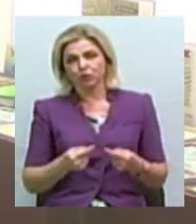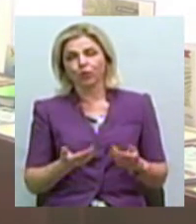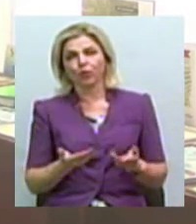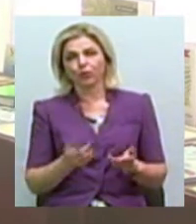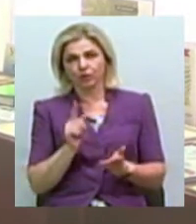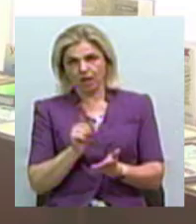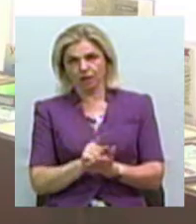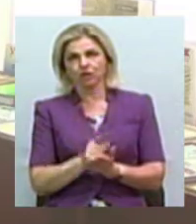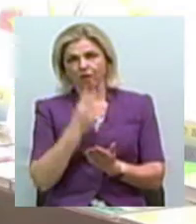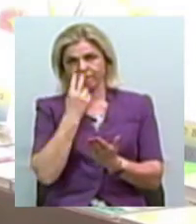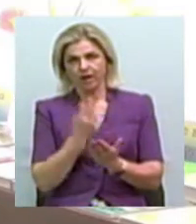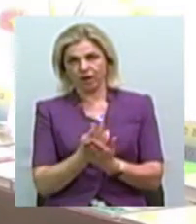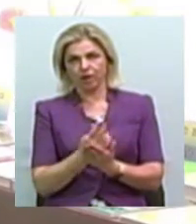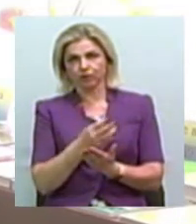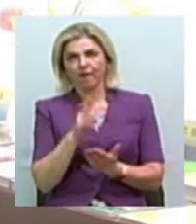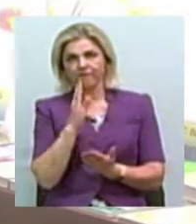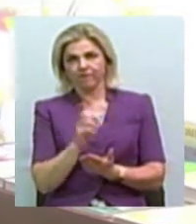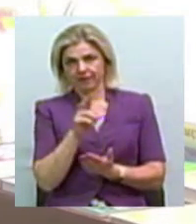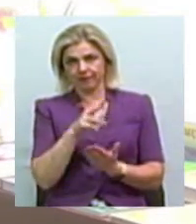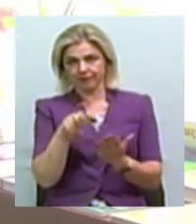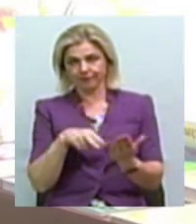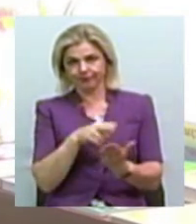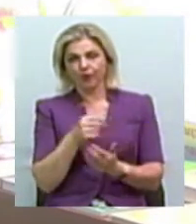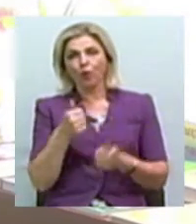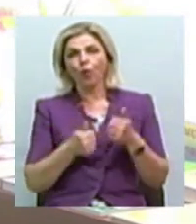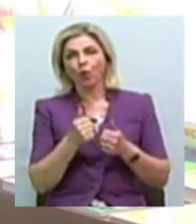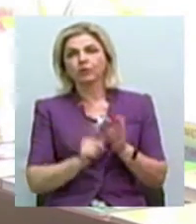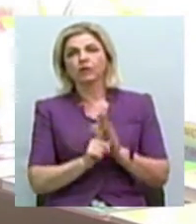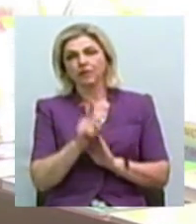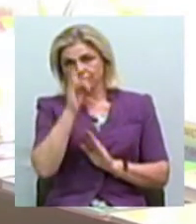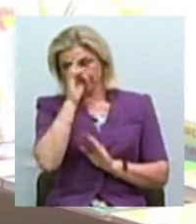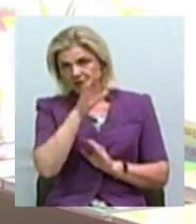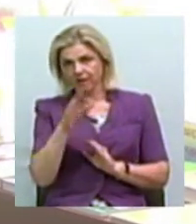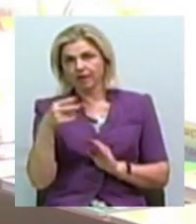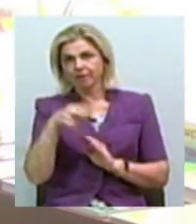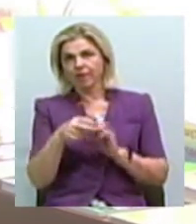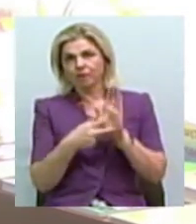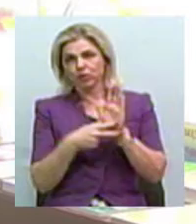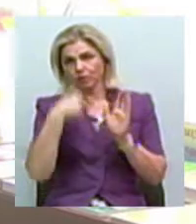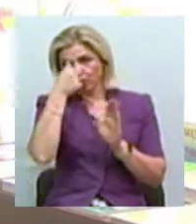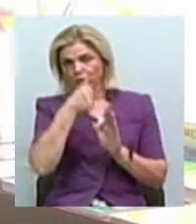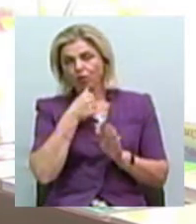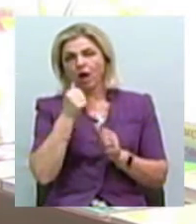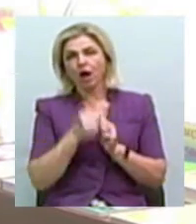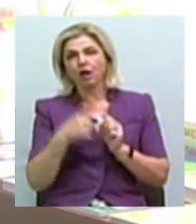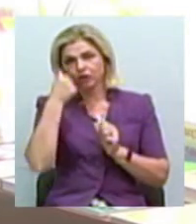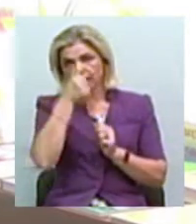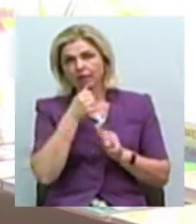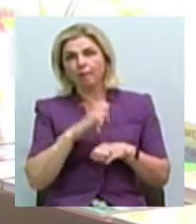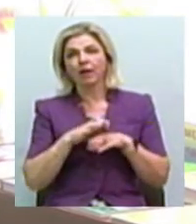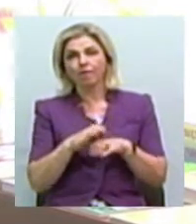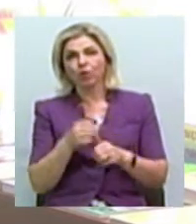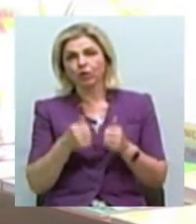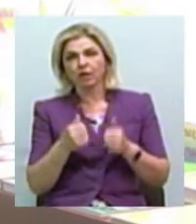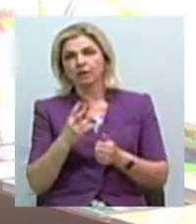належного вигляду зовнішнього. Конкурс почав існувати ще з 2008 року. Щороку ми його проводимо на